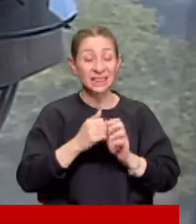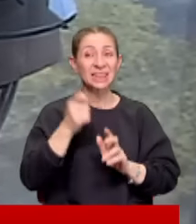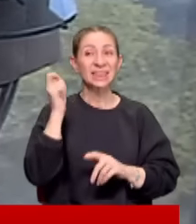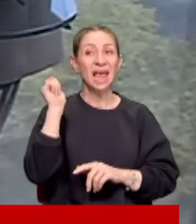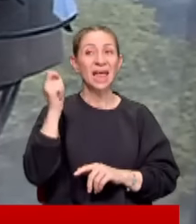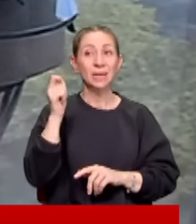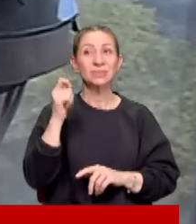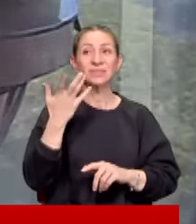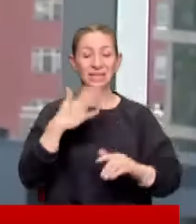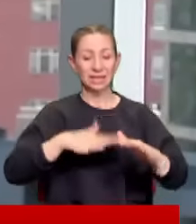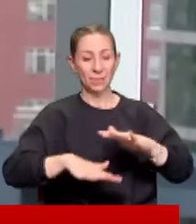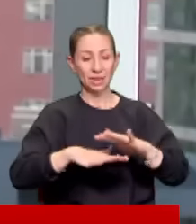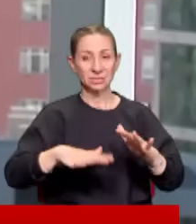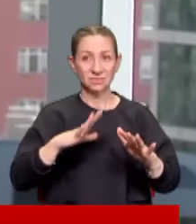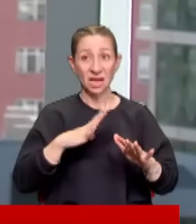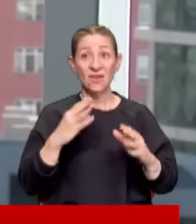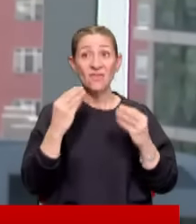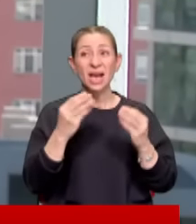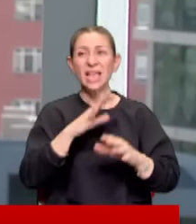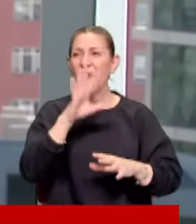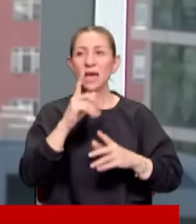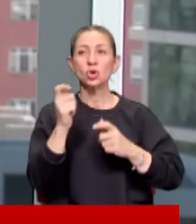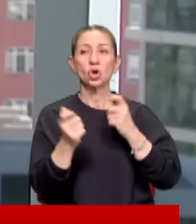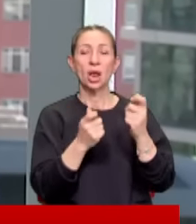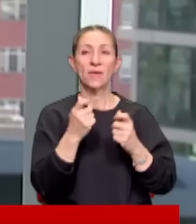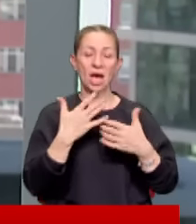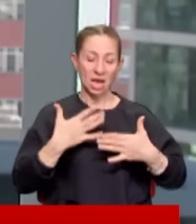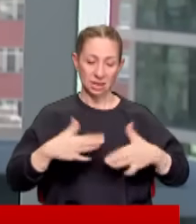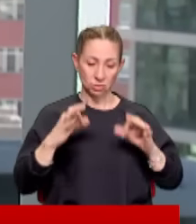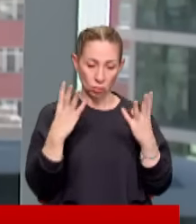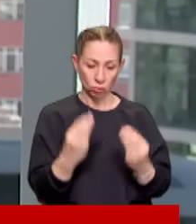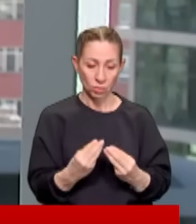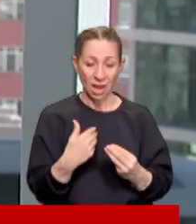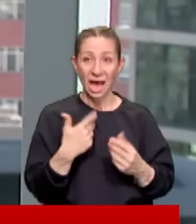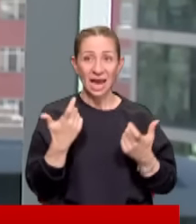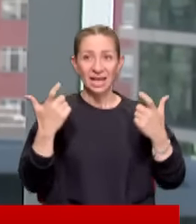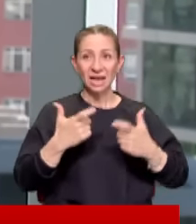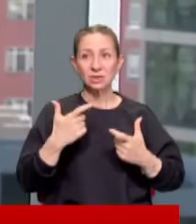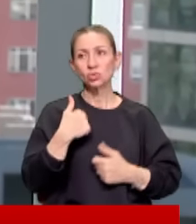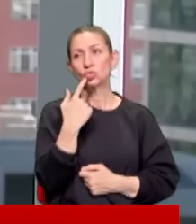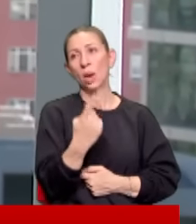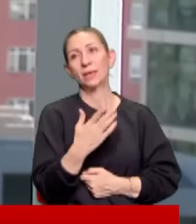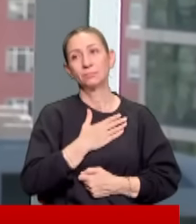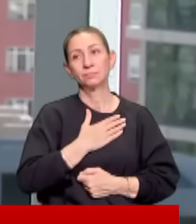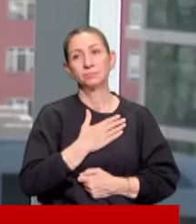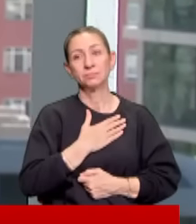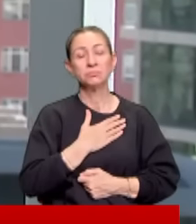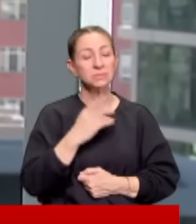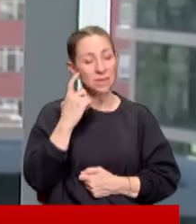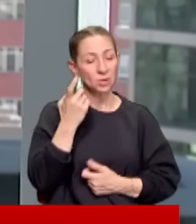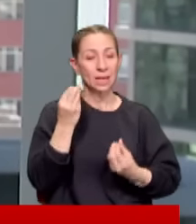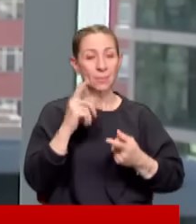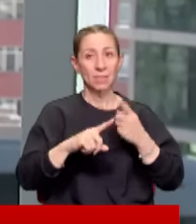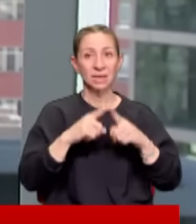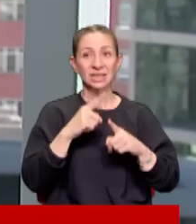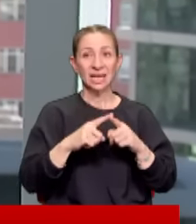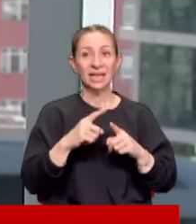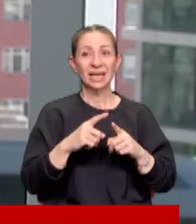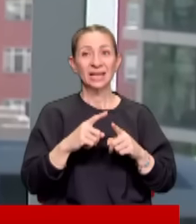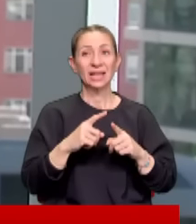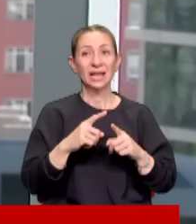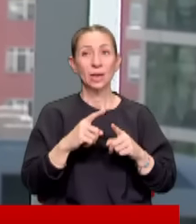delegasyonumuz ve tabanımızın verdiği her göreve hazır olduğumu bulunduğum her platformda ifade ettim. Sanıyorum İYİ Parti'de, KAYR